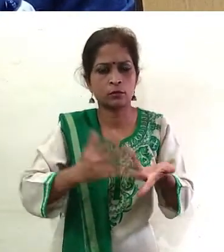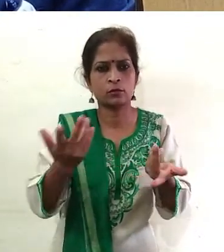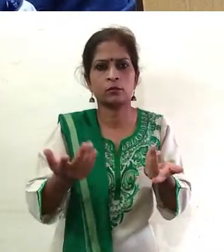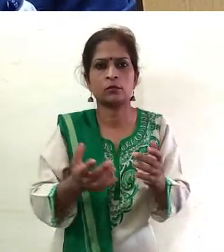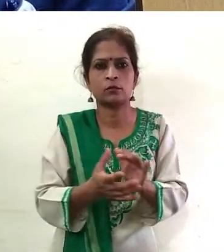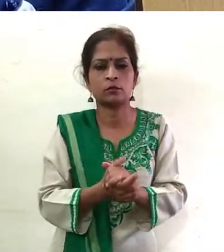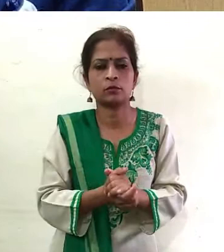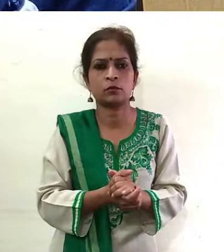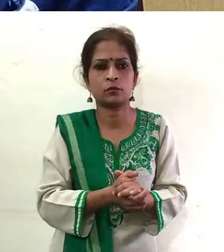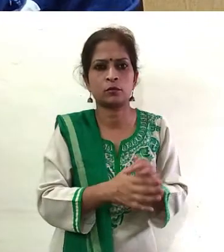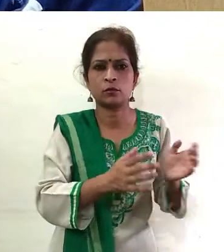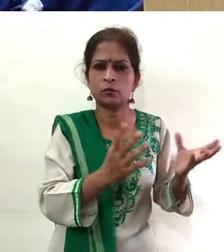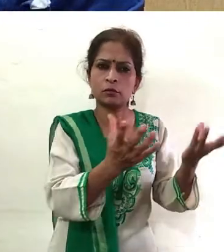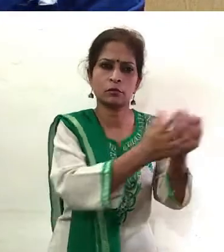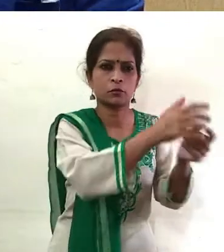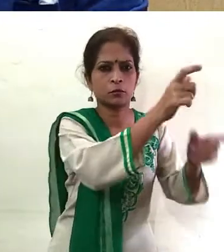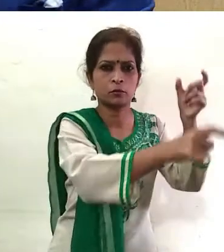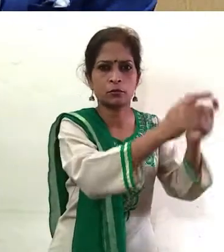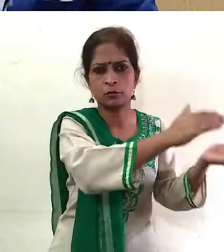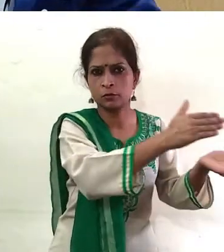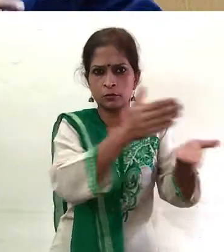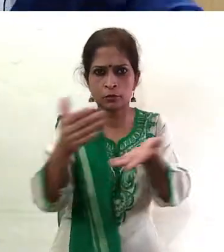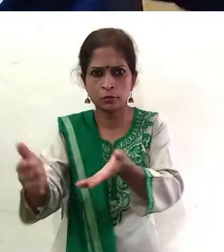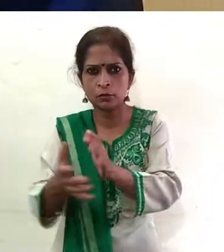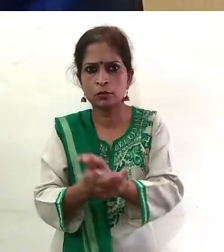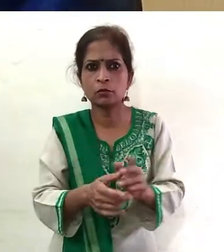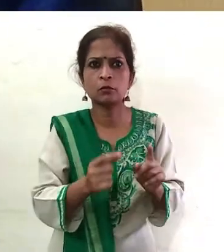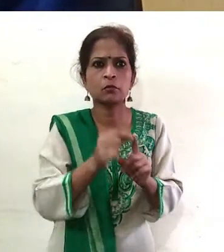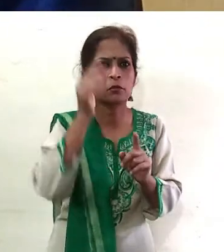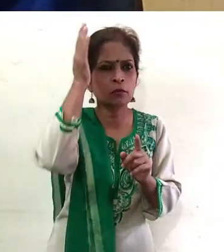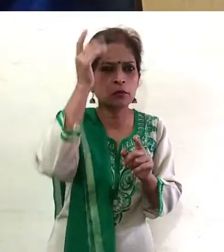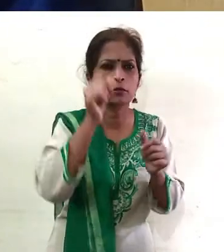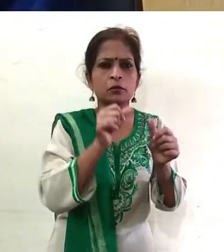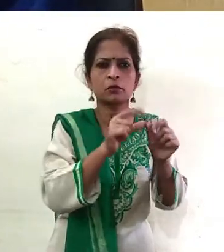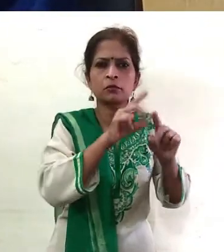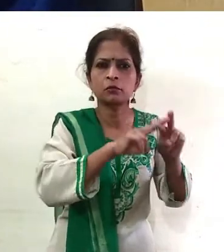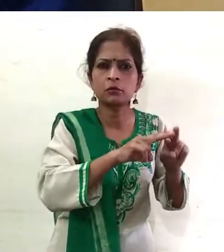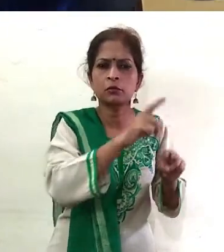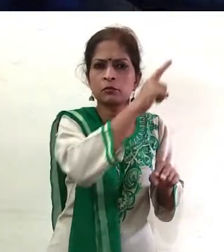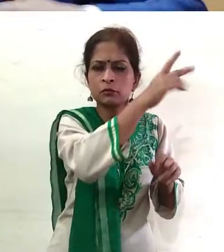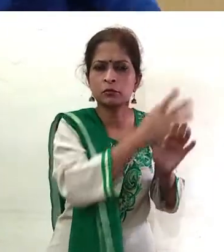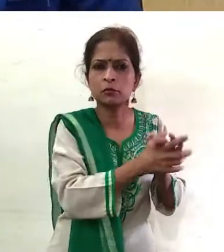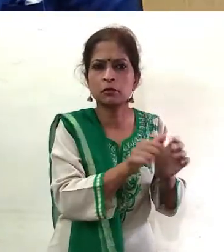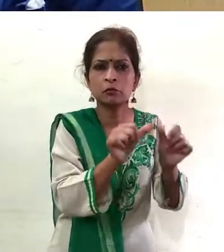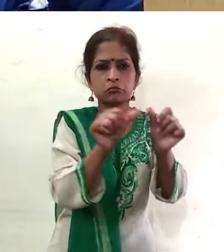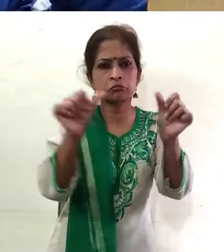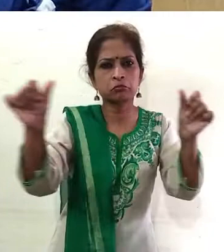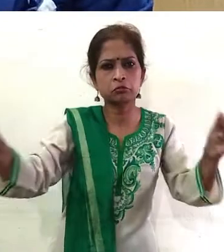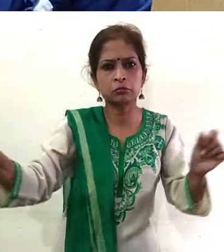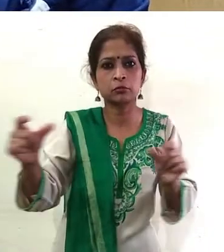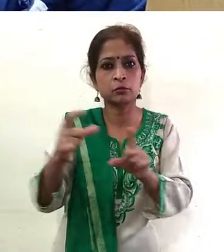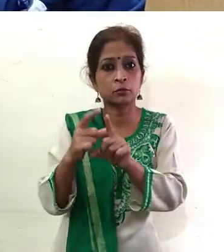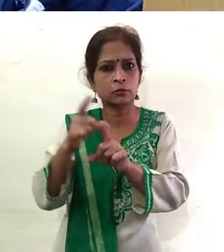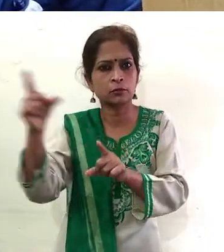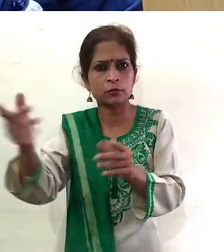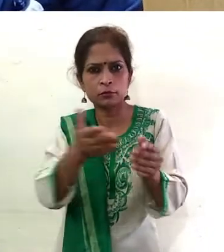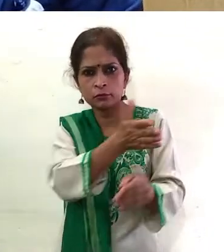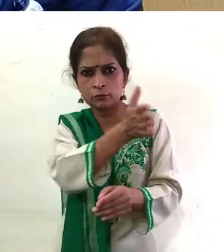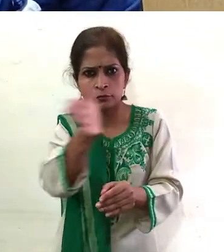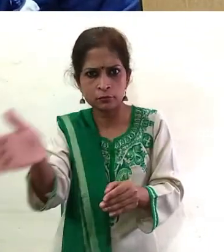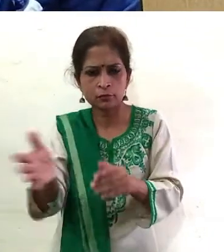इसे यह करने के लिए हस्तिनापुर यानि कोई नई दिल्ली के आसपास समझ लीजिए कहां पाकिस्तान अफगानिस्तान से आए होंगे और